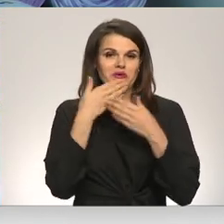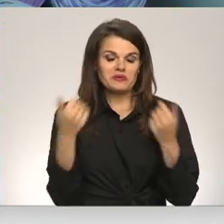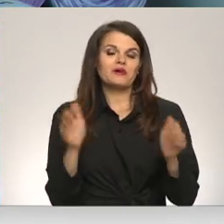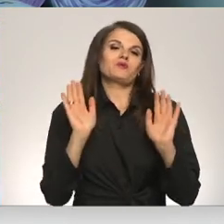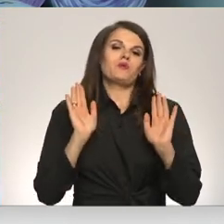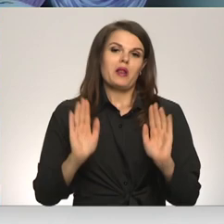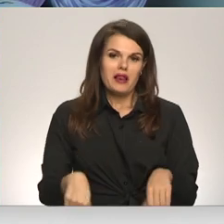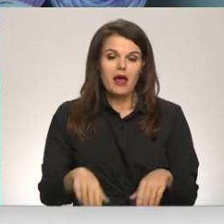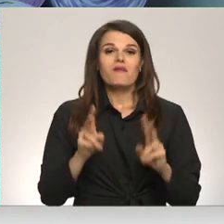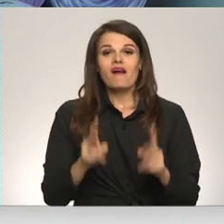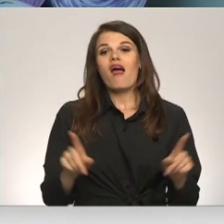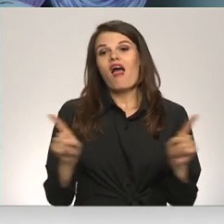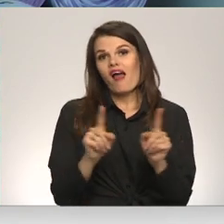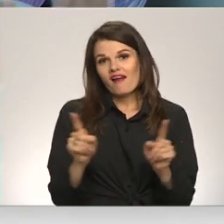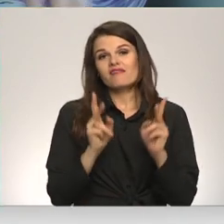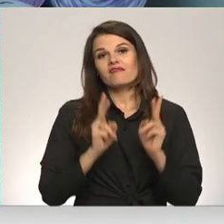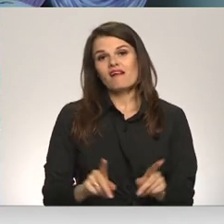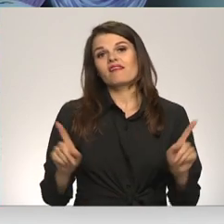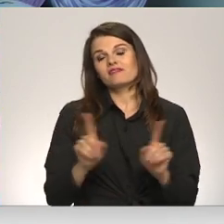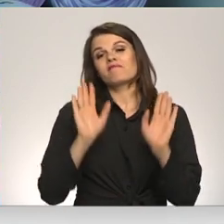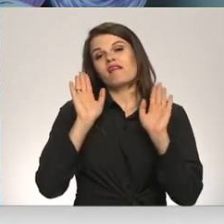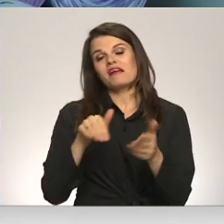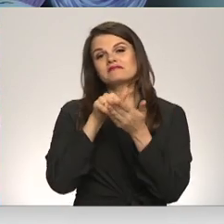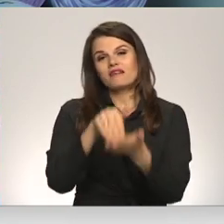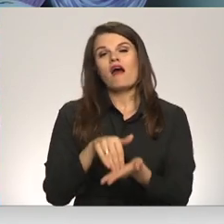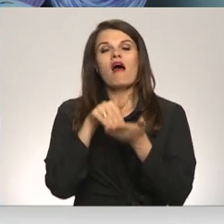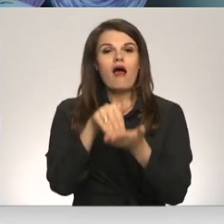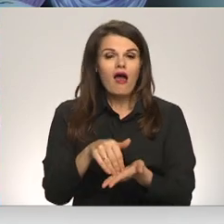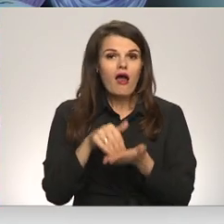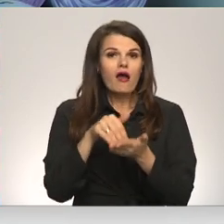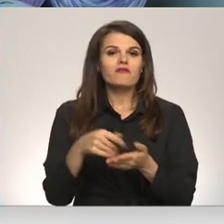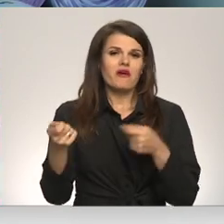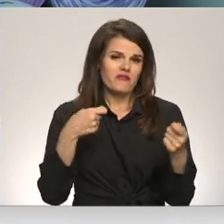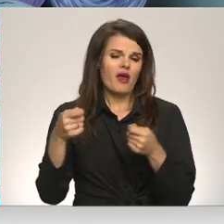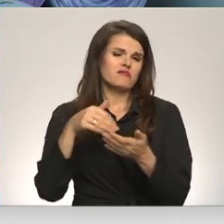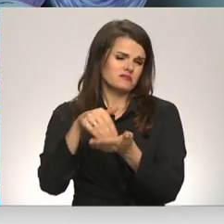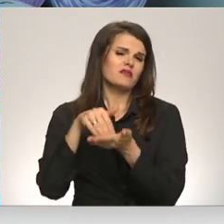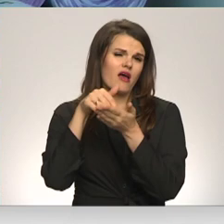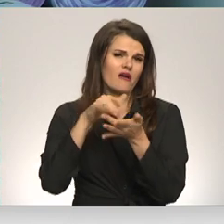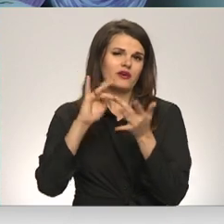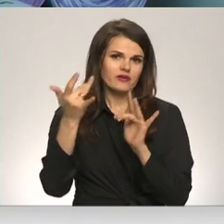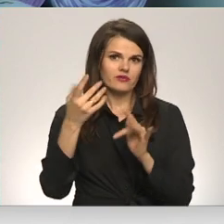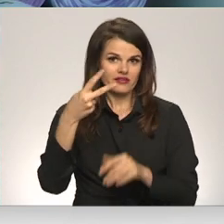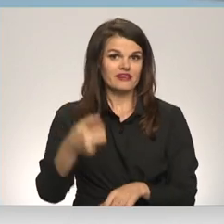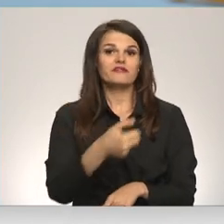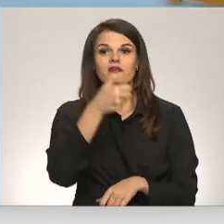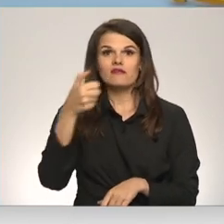labi, nu kā ir, tā ir, nu lai tur stāv. Un tā tas veikaliņš arī stāvēja